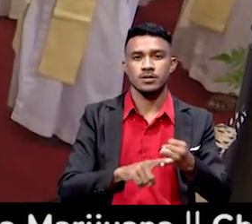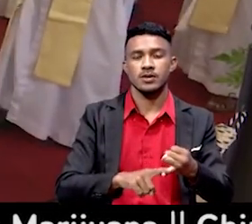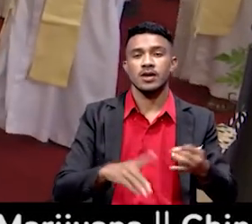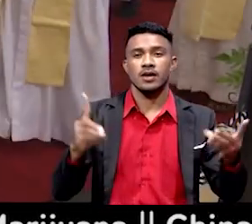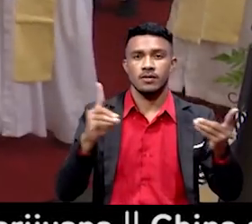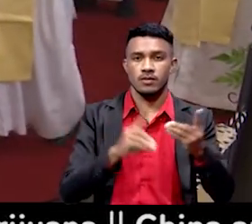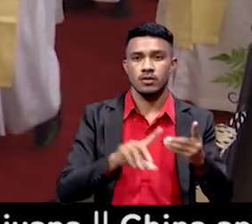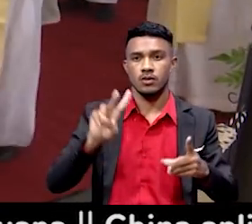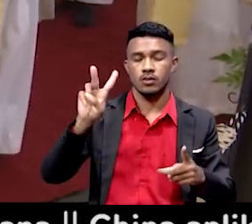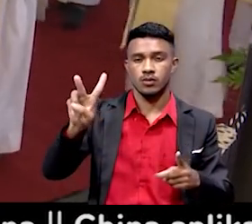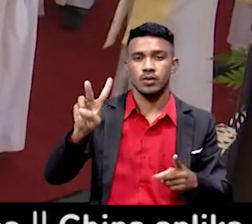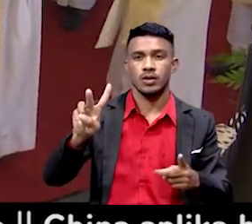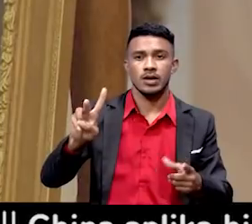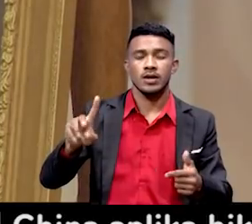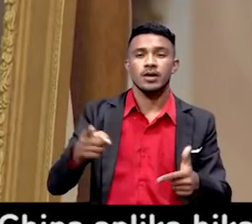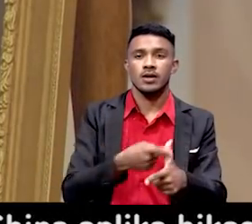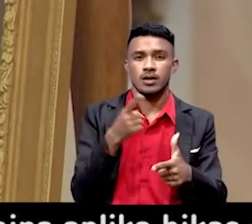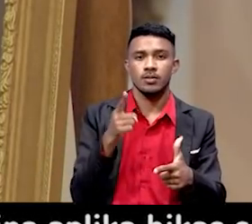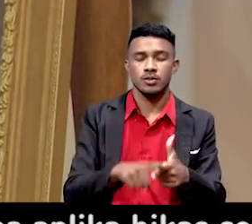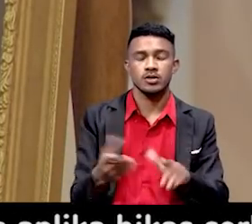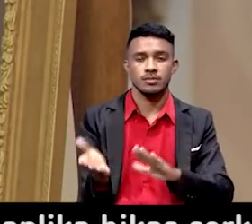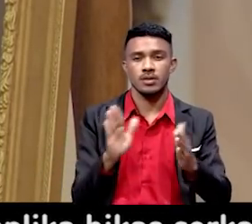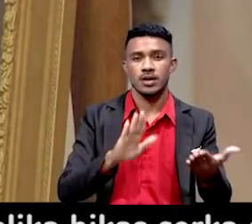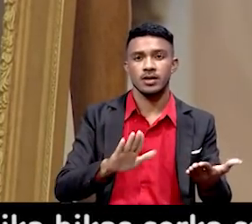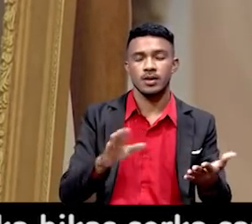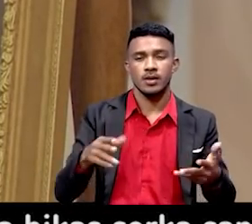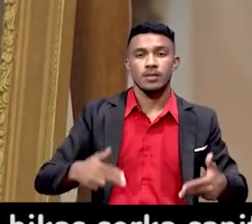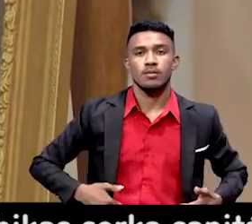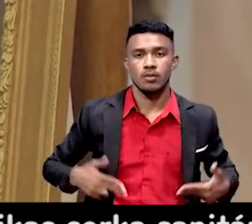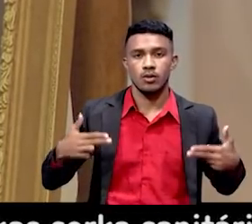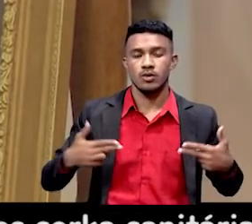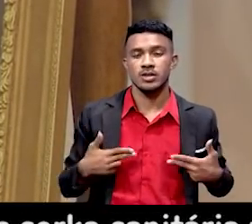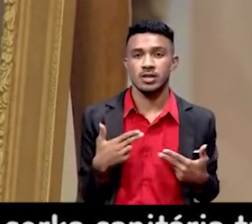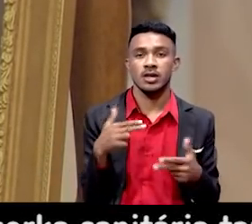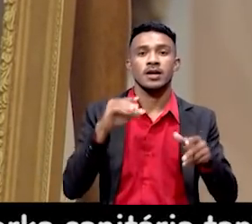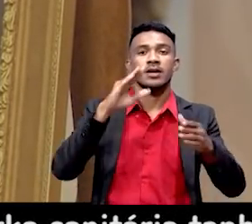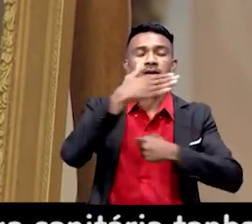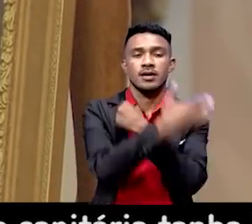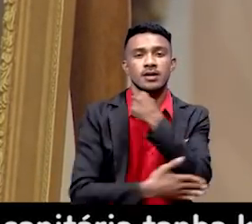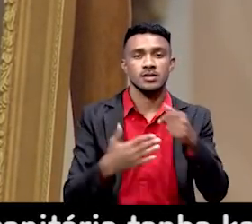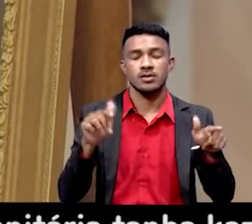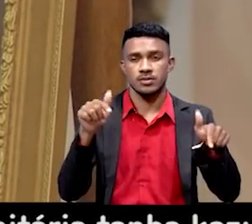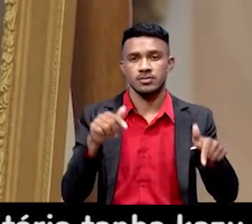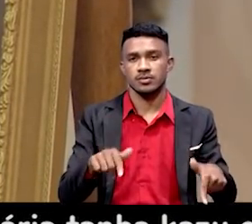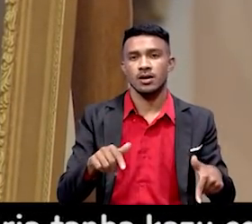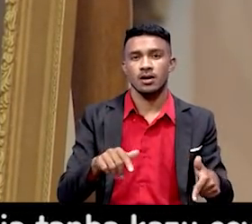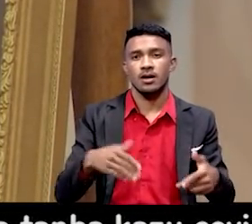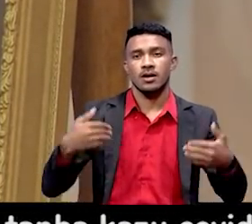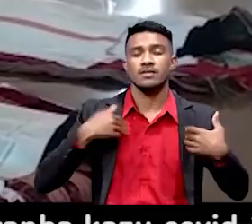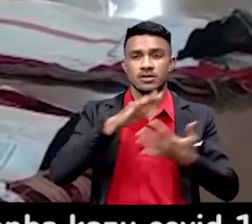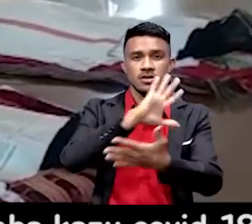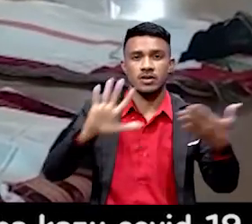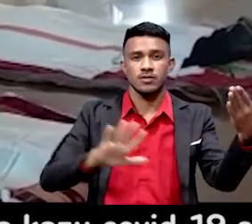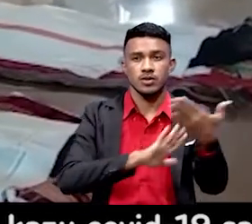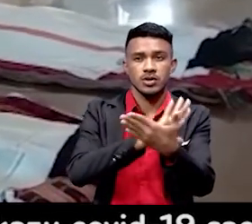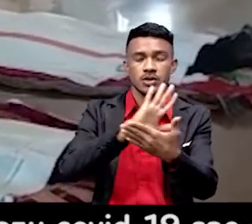rua antes Dom Basílio Hakotu nia viazeng Moris iha reklarang ne iha sermonia ordenasaun